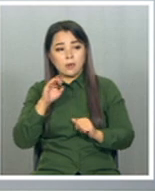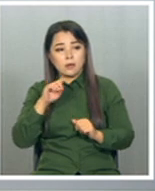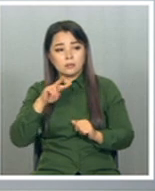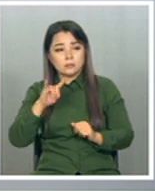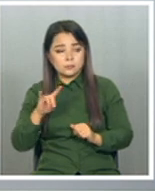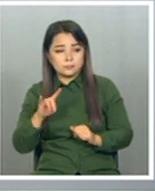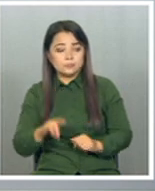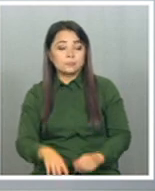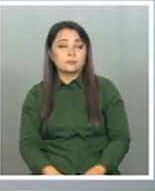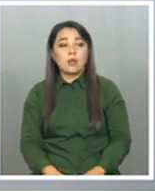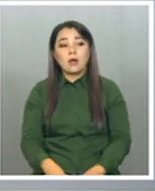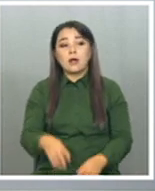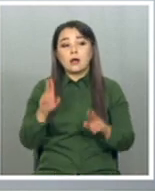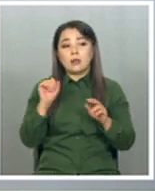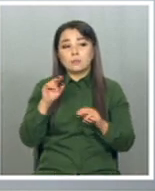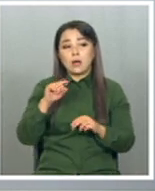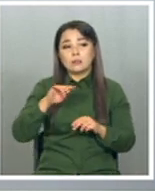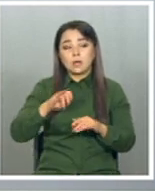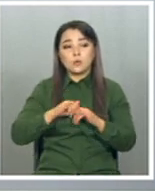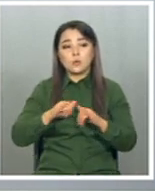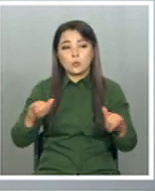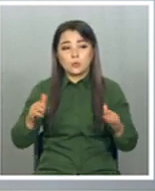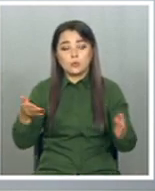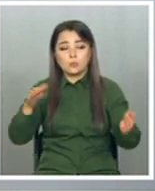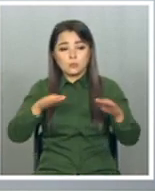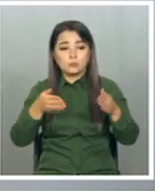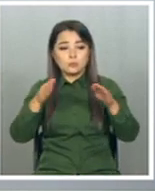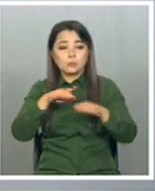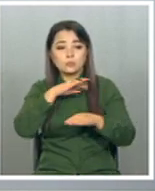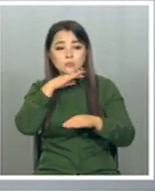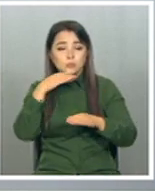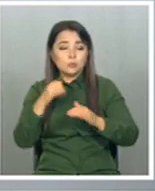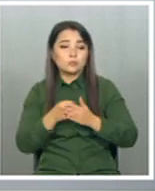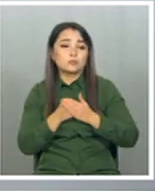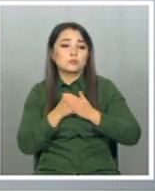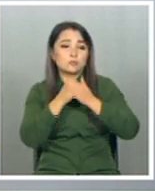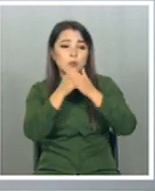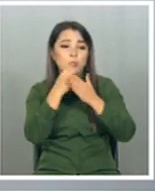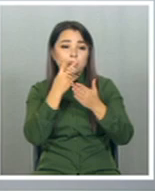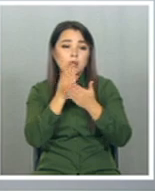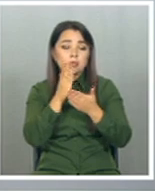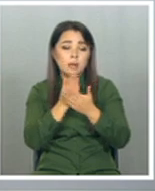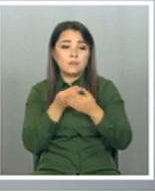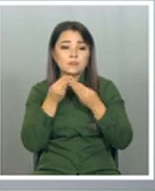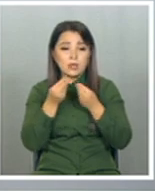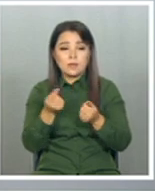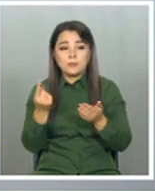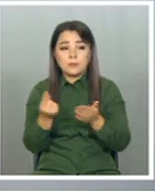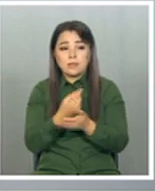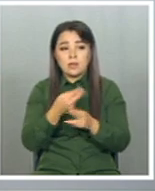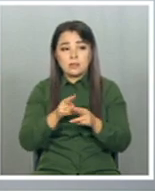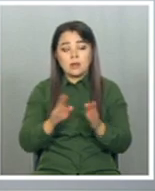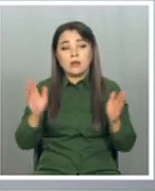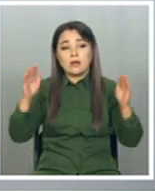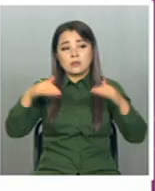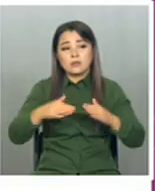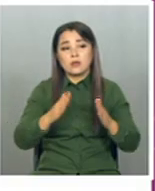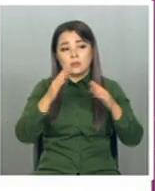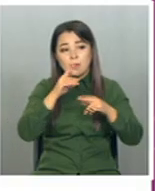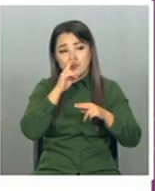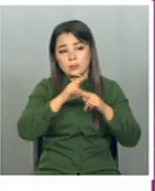Тау жыныстарының қатпарлануға ұшыраған қабаттары үлкен қысымның әсерінен алғашқы иілгіштік қасиетін